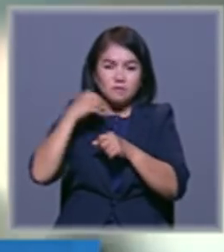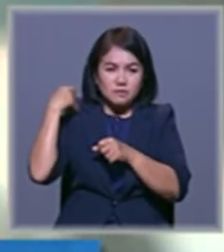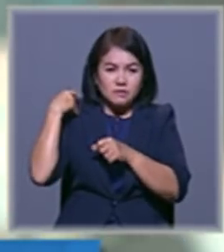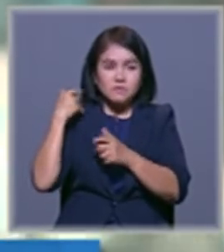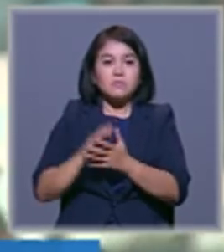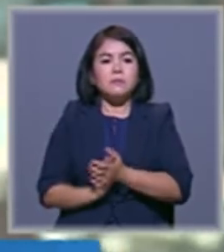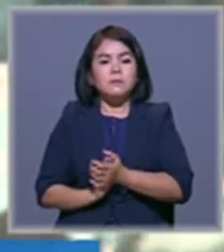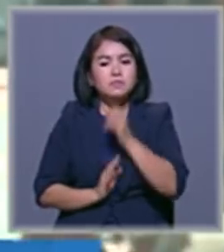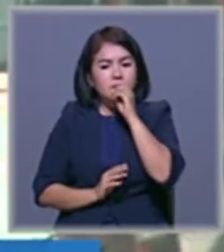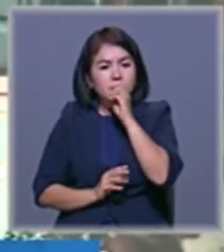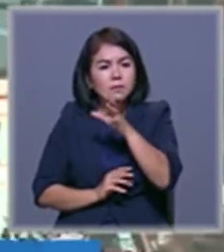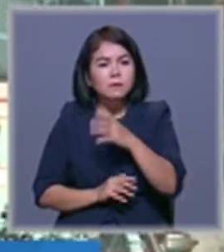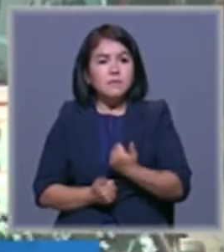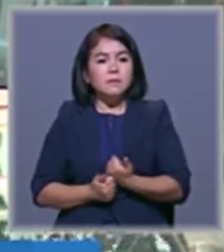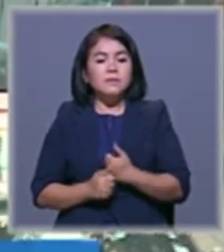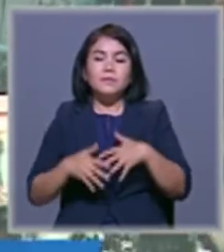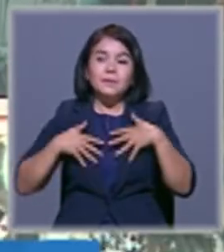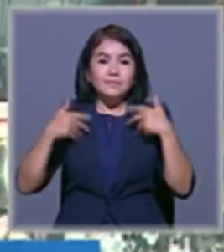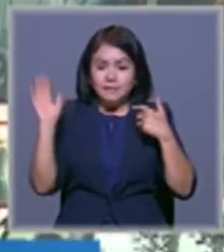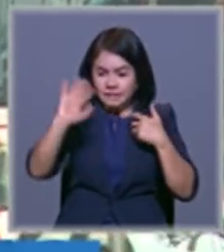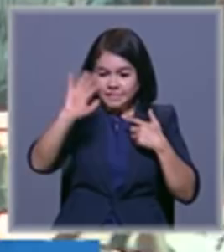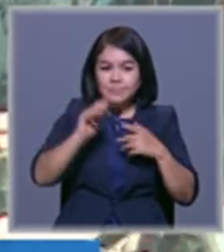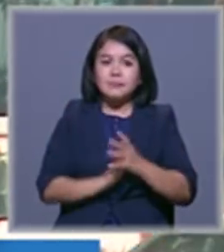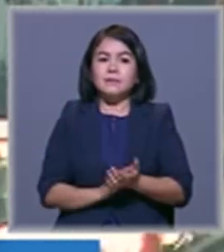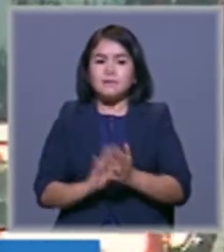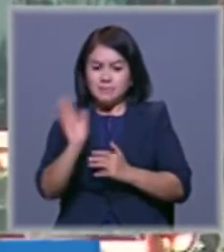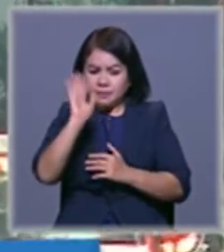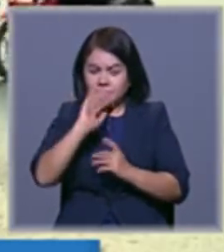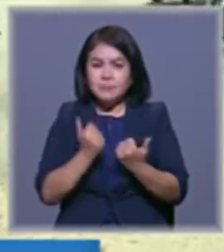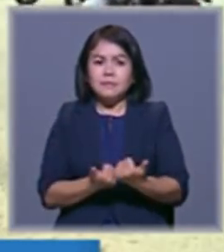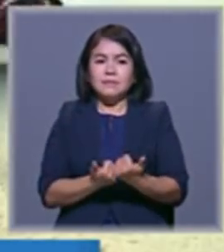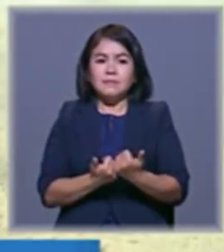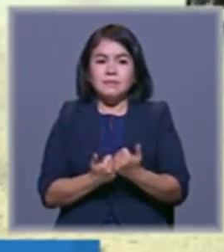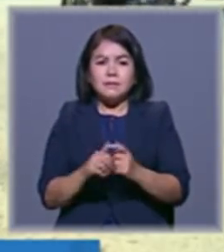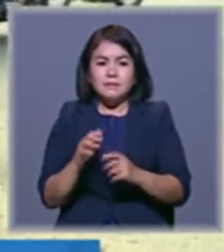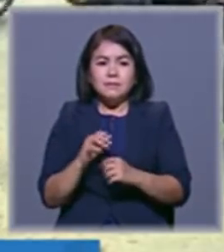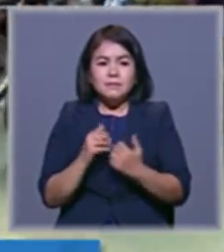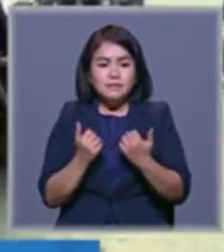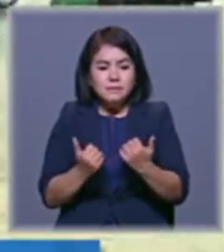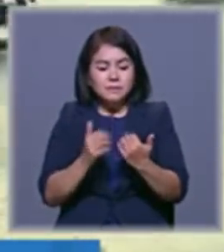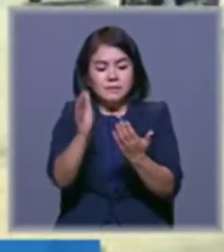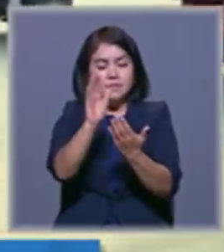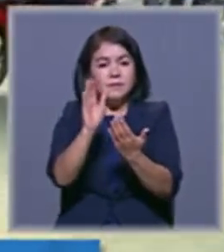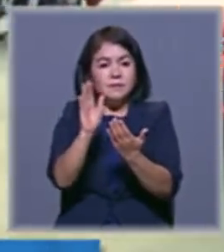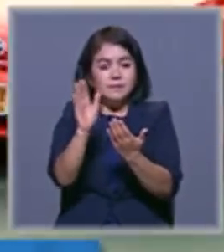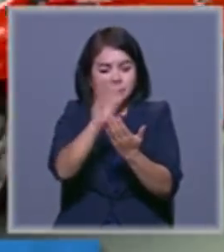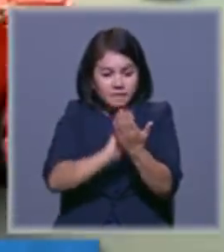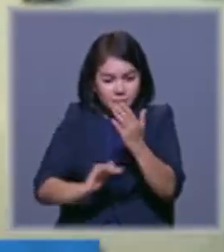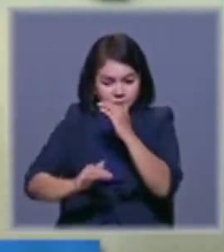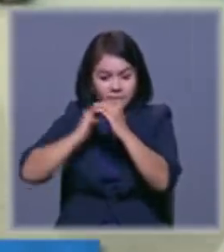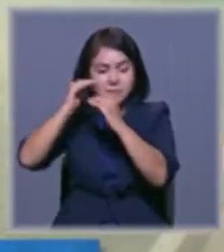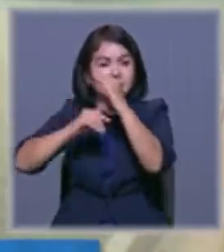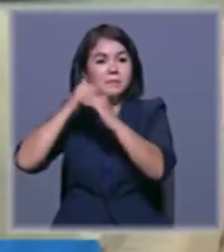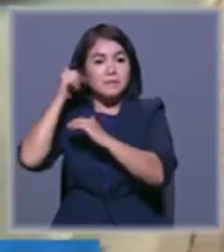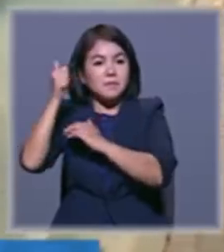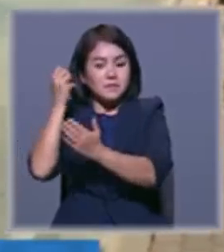นี้ปั๊บเนี่ยก็ไม่ใช่ให้นิ่งนอนใจนะ พูดอย่างนี้รัฐบาลจะยิ้มเลย ไม่ได้ไม่ใช่ไม่ใช่ประเทศที่ประเทศที่พัฒนาแล้